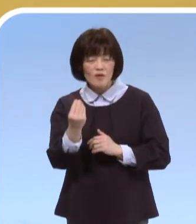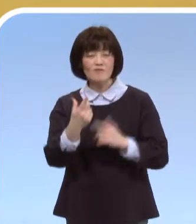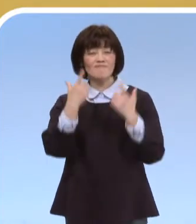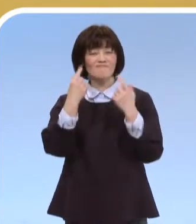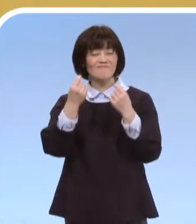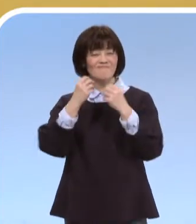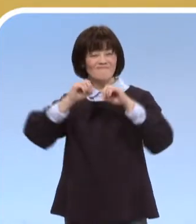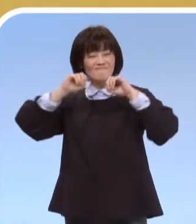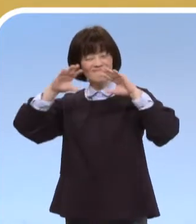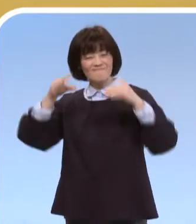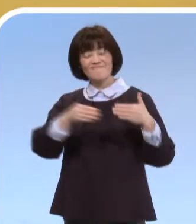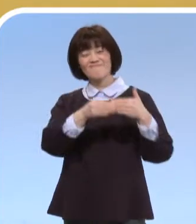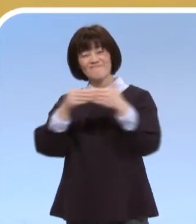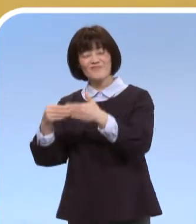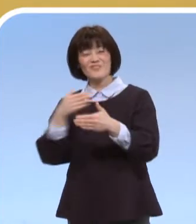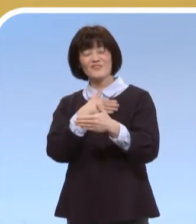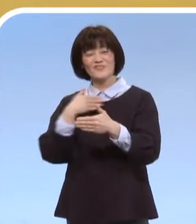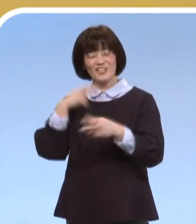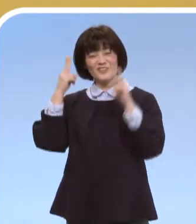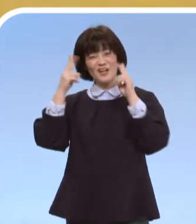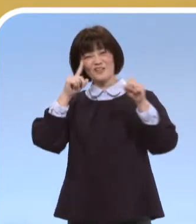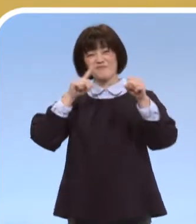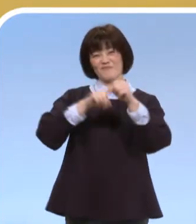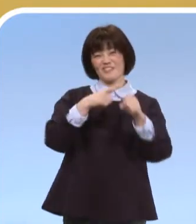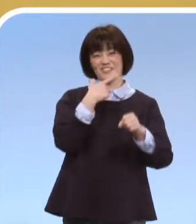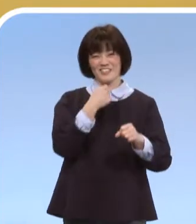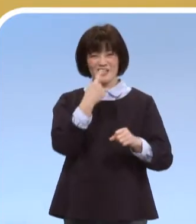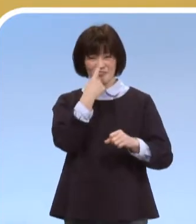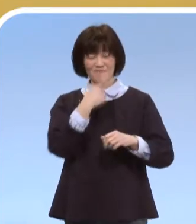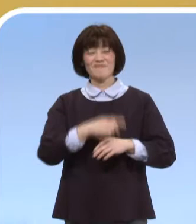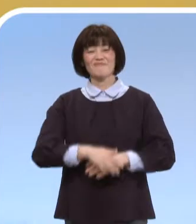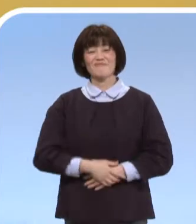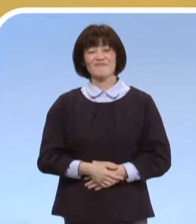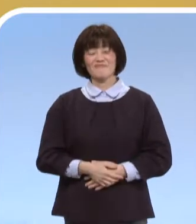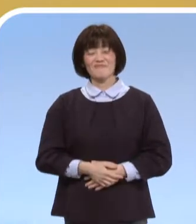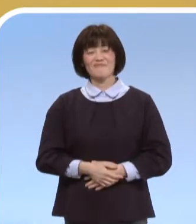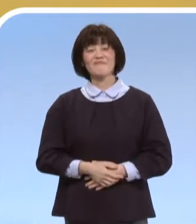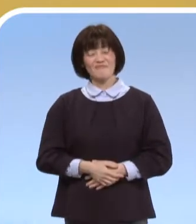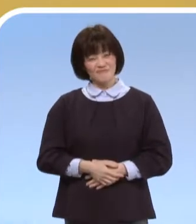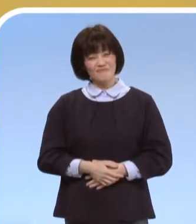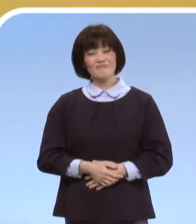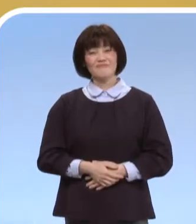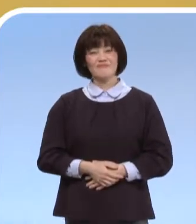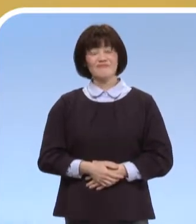の兵庫の魅力とかを発信できる会社になっていけたら嬉しいなというふうに思ってます。